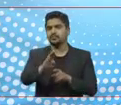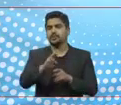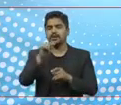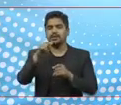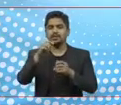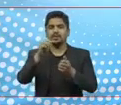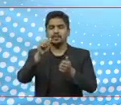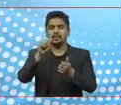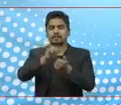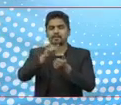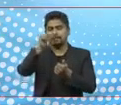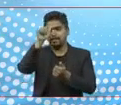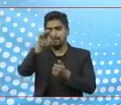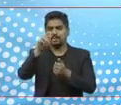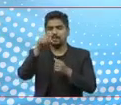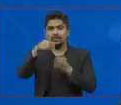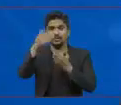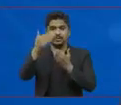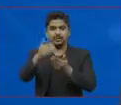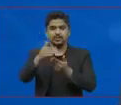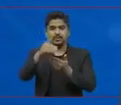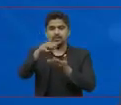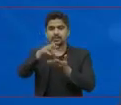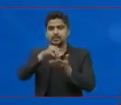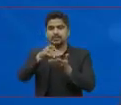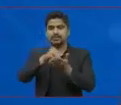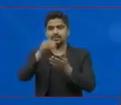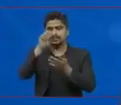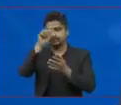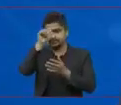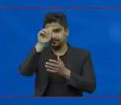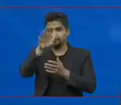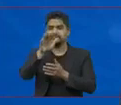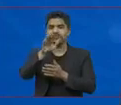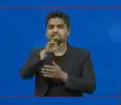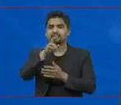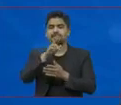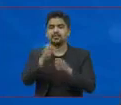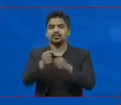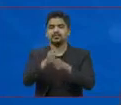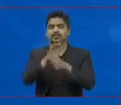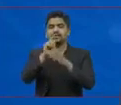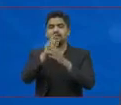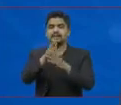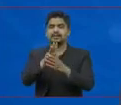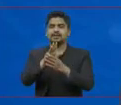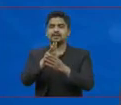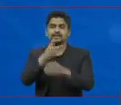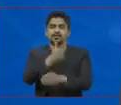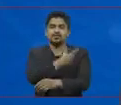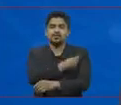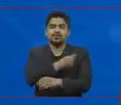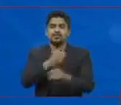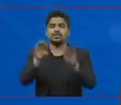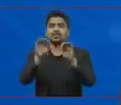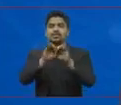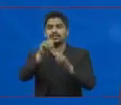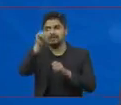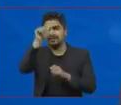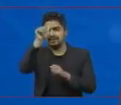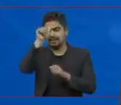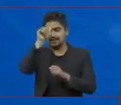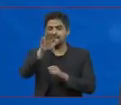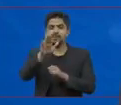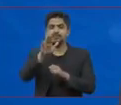आजको प्रेस ब्रिफिङमा हामी हालसम्मको तथ्याङ्कको विश्लेषण र कोभिड-19 को खोप सम्बन्धी